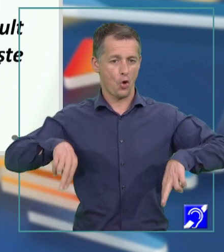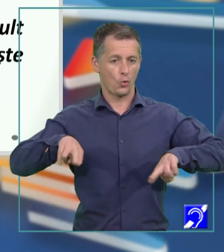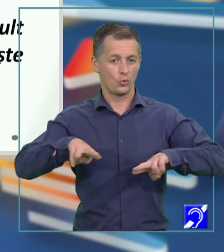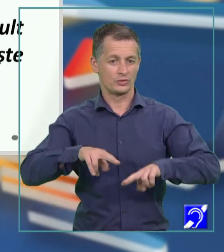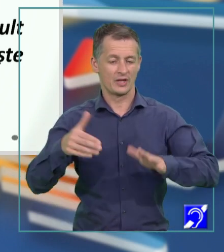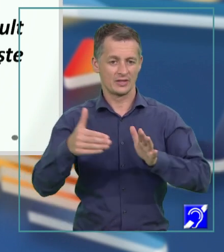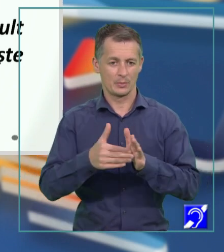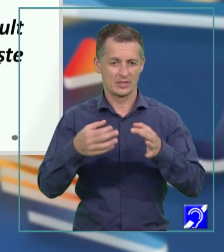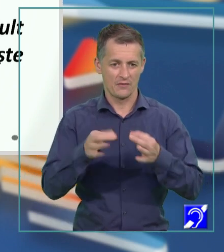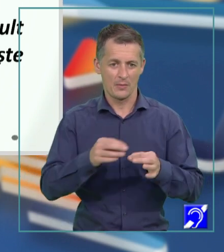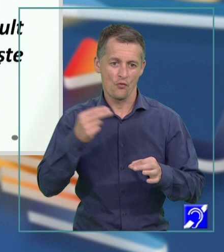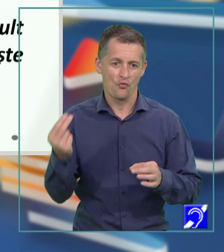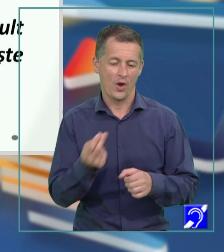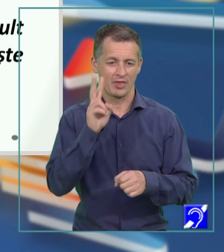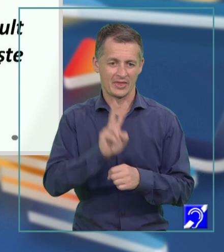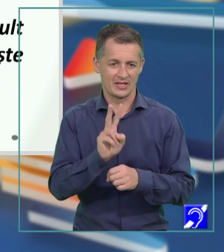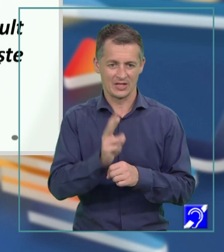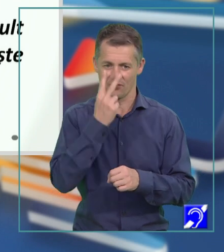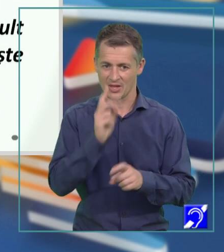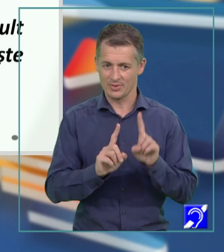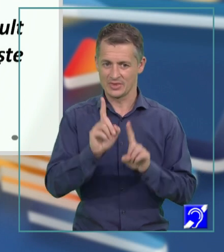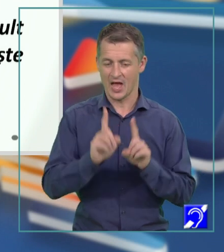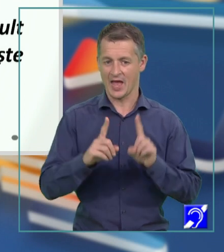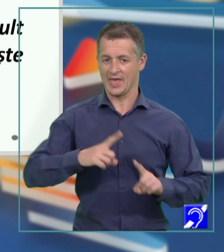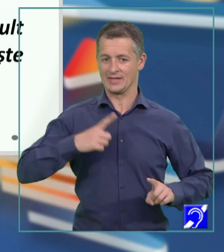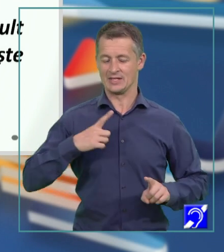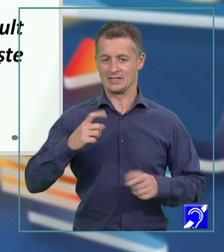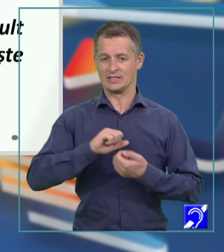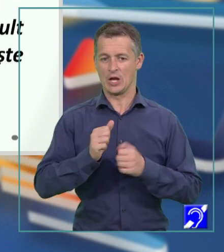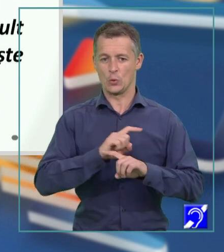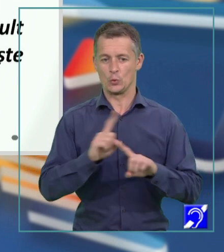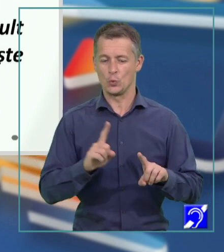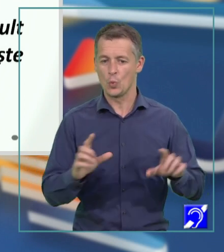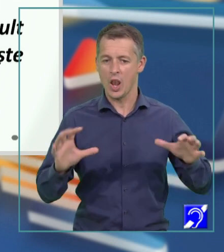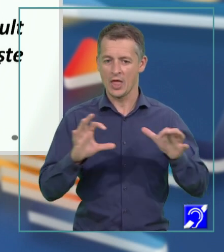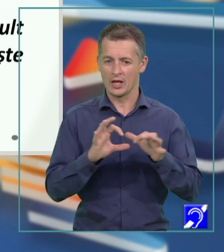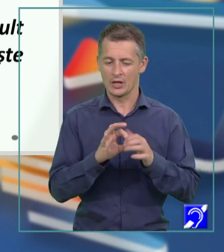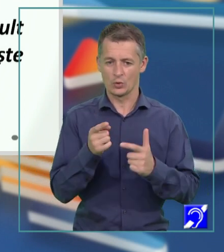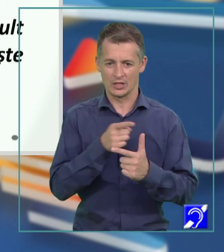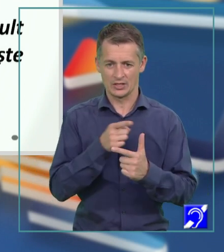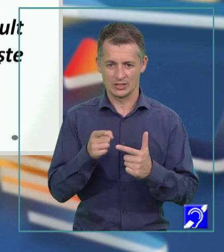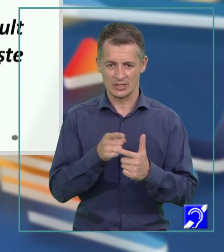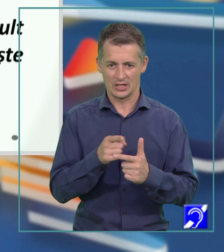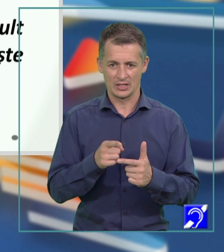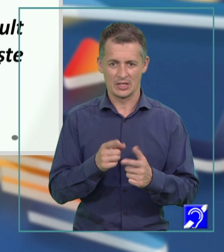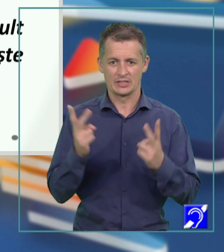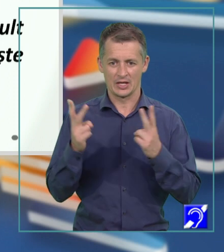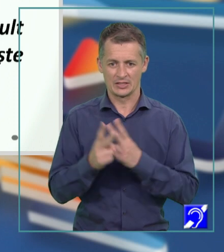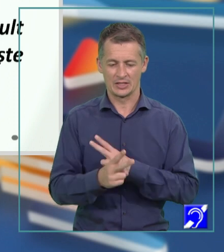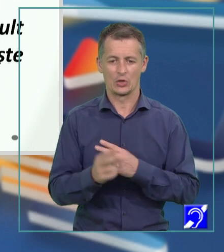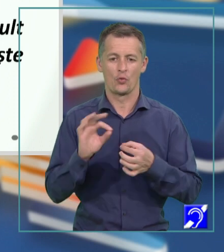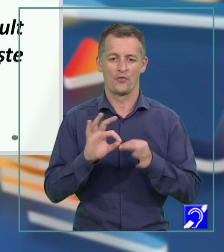fim foarte atenți, să vedem dacă există sau nu vreo legătură între sensurile